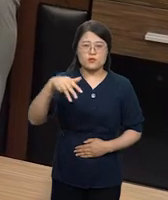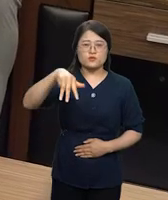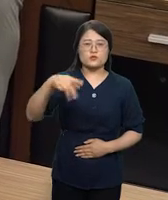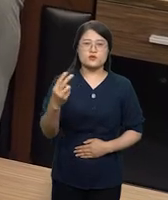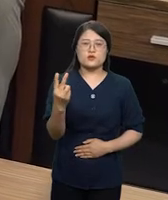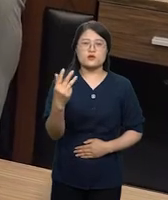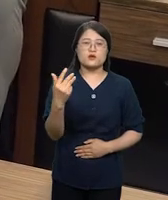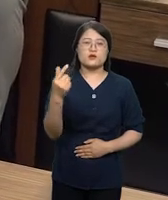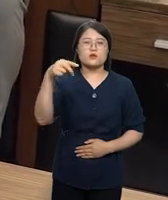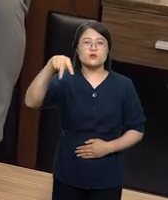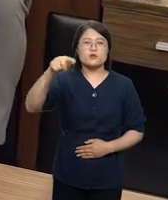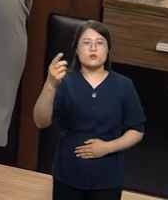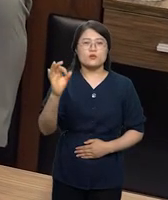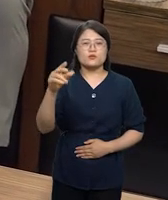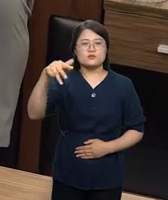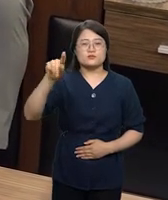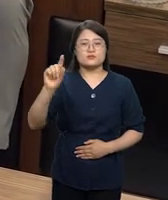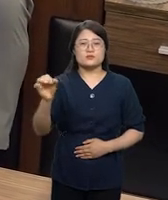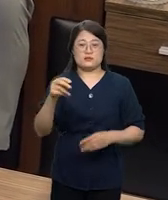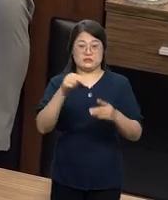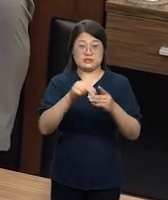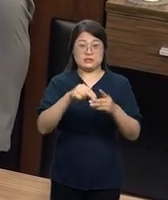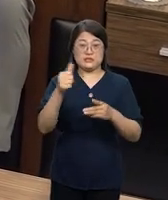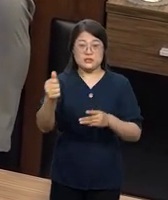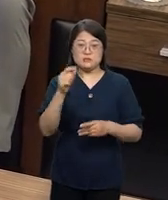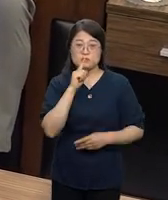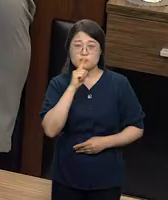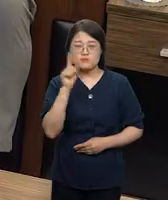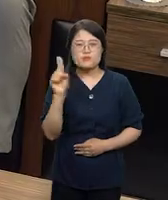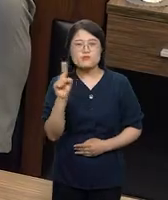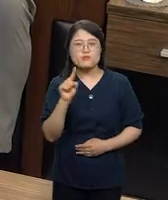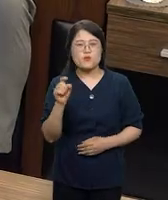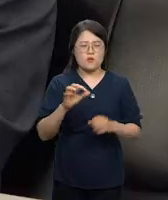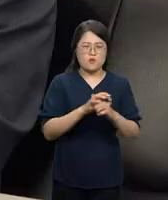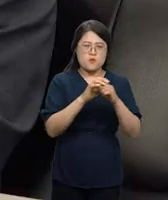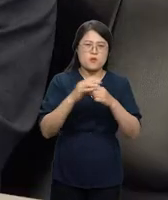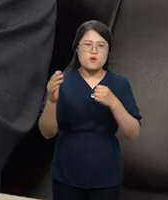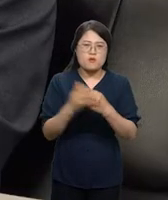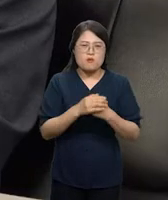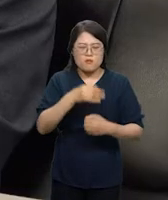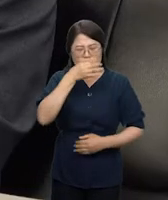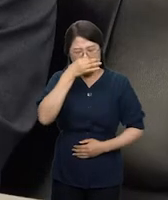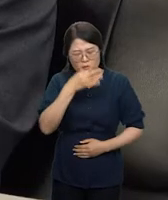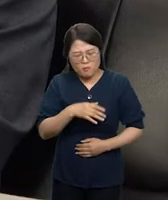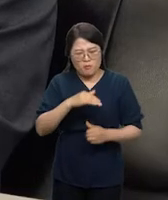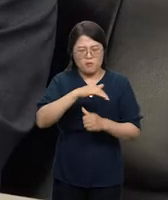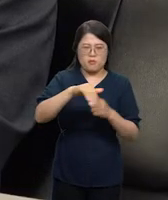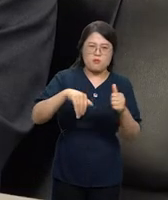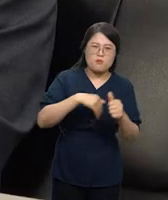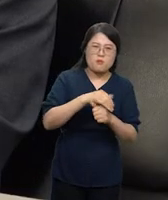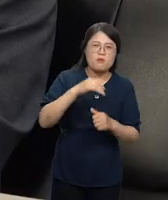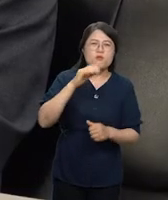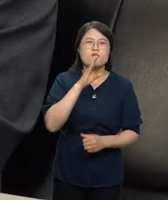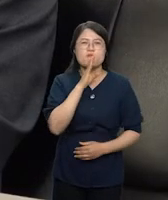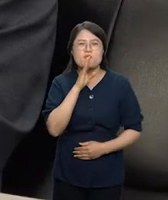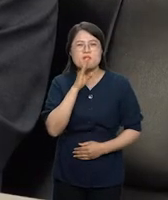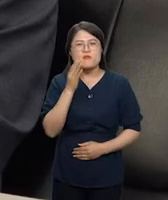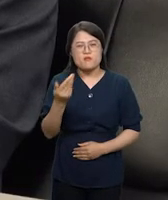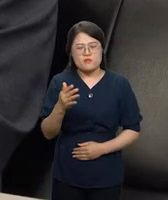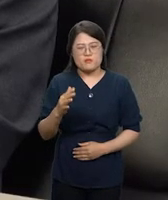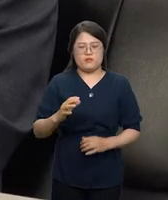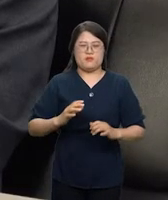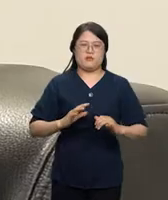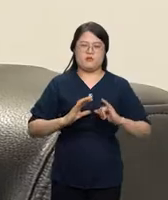이에 최동창 의왕서비스센터장은 코로나로 인해 어려움을 겪고 있는 상황에서 노사 합동으로 따뜻한